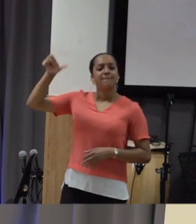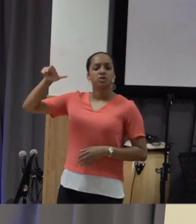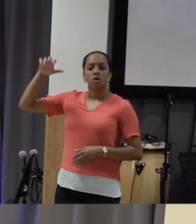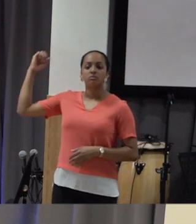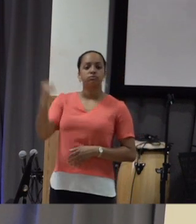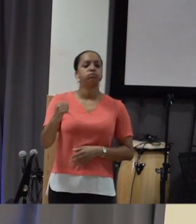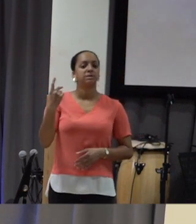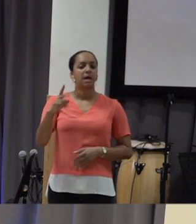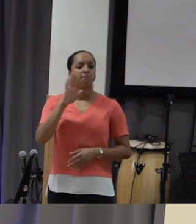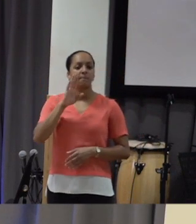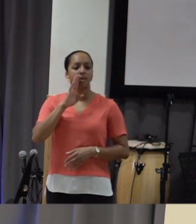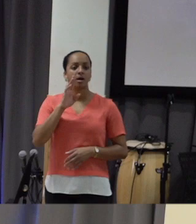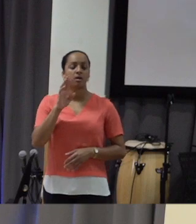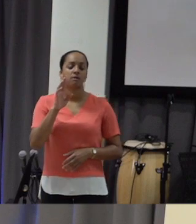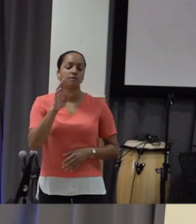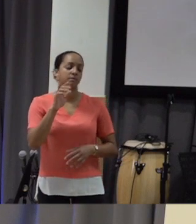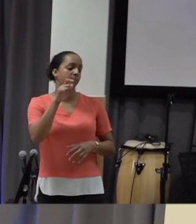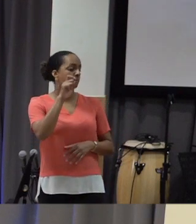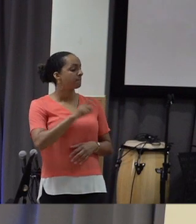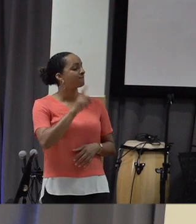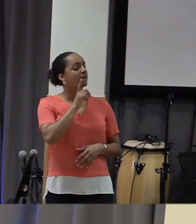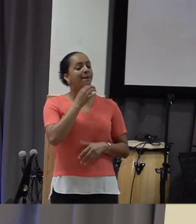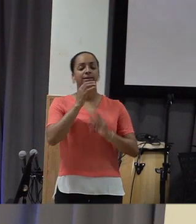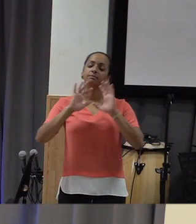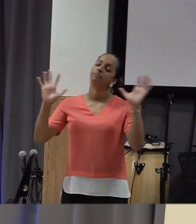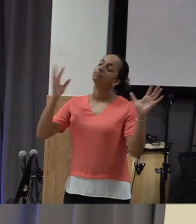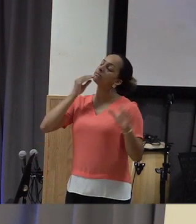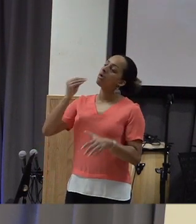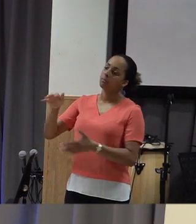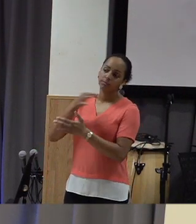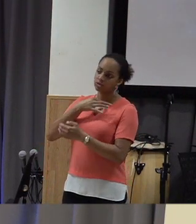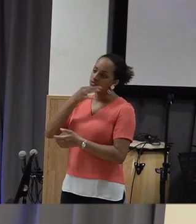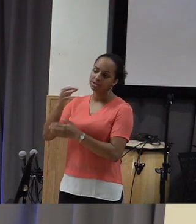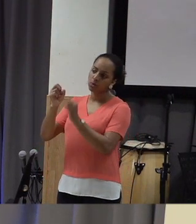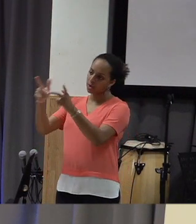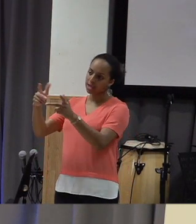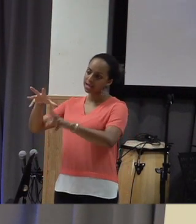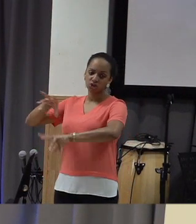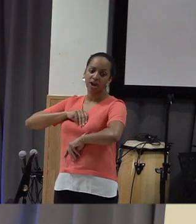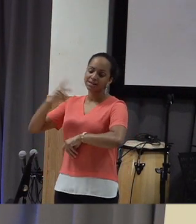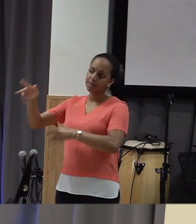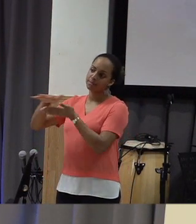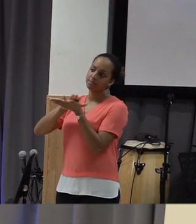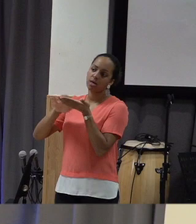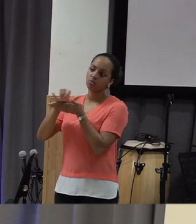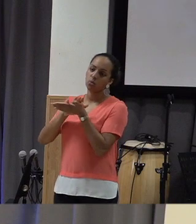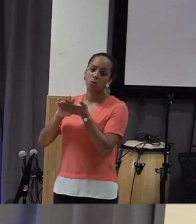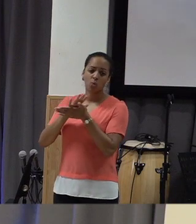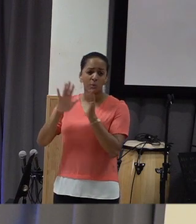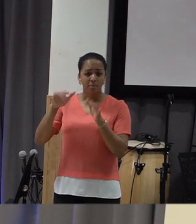de l'amour pour cette personne. Frère, ma sœur, quand Christ te donne de l'amour pour ton ennemi, tu peux lui pardonner. même les choses les plus impardonnables aux yeux